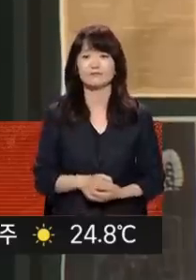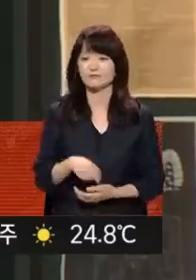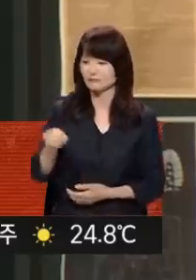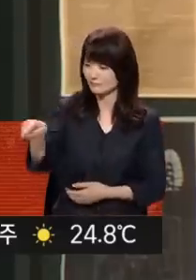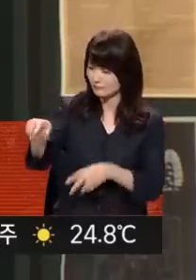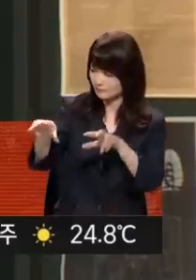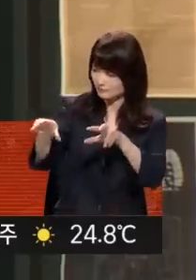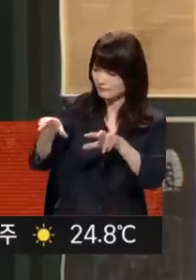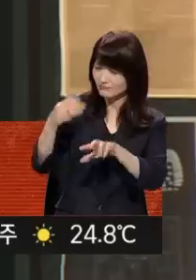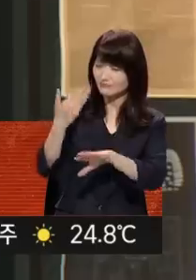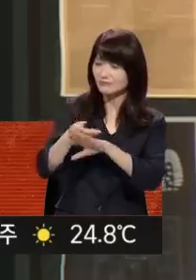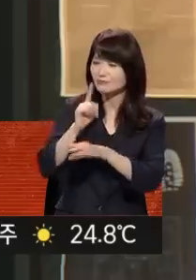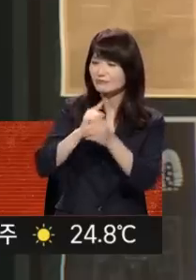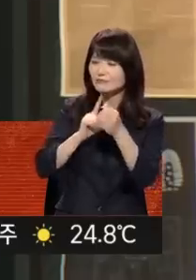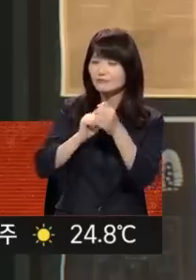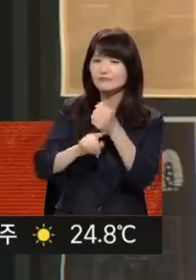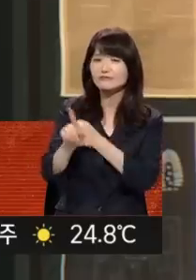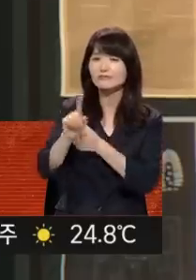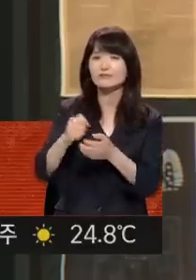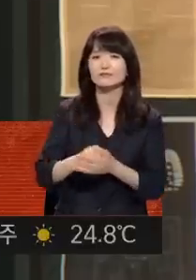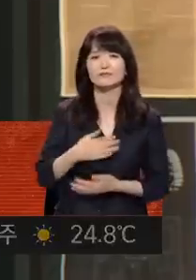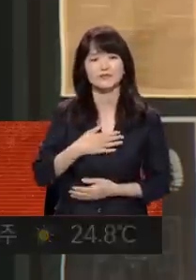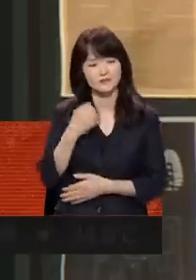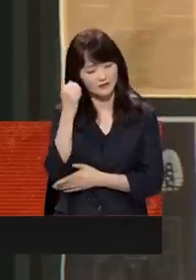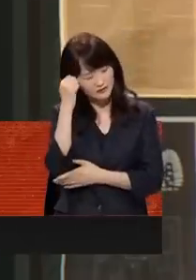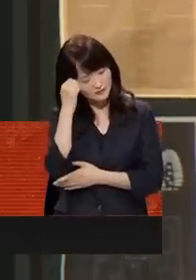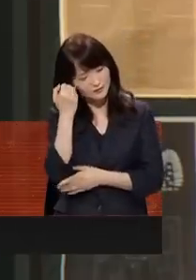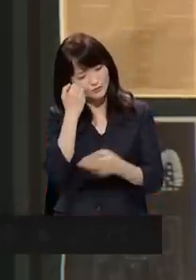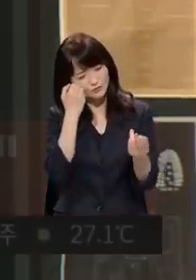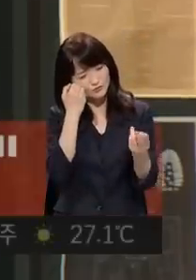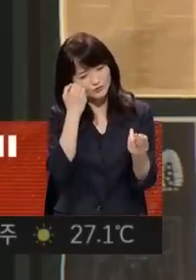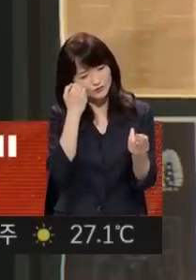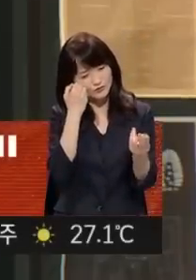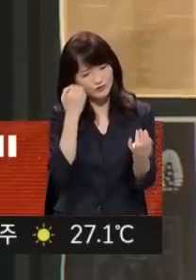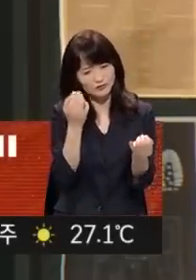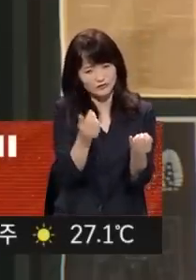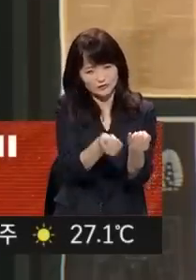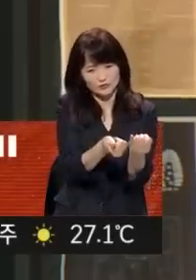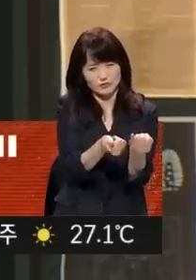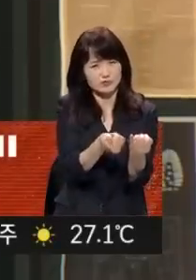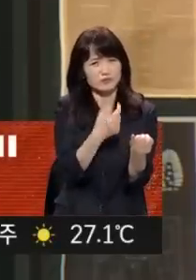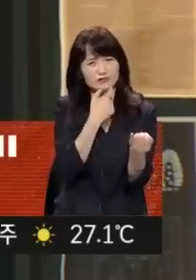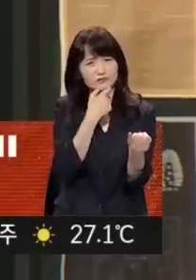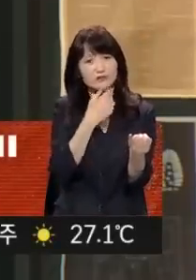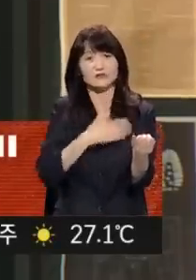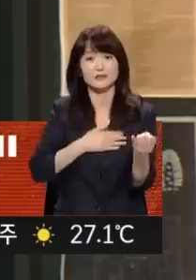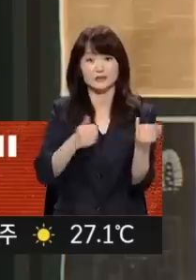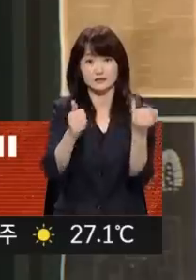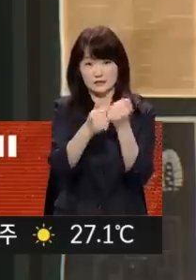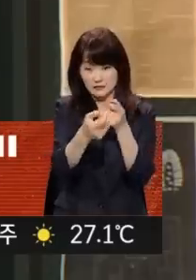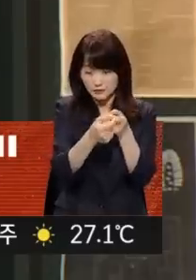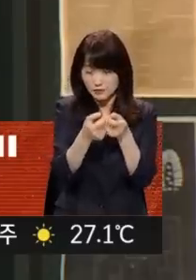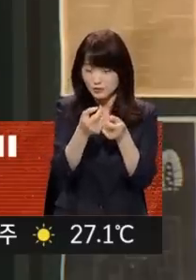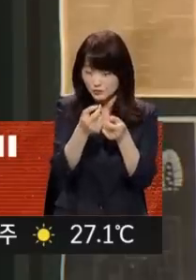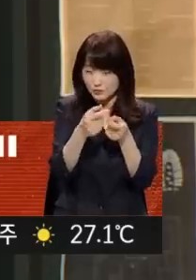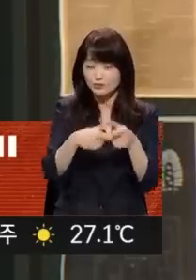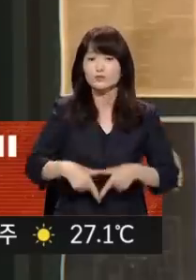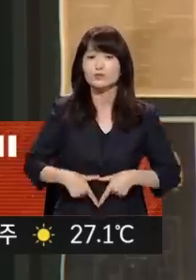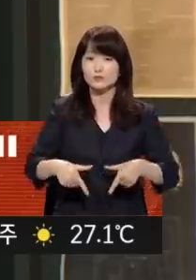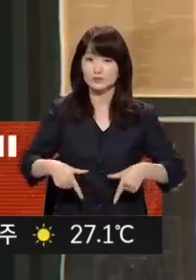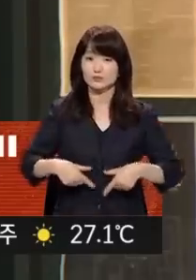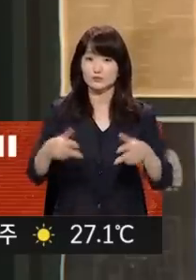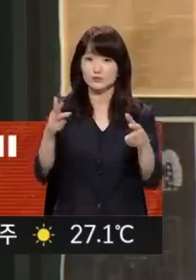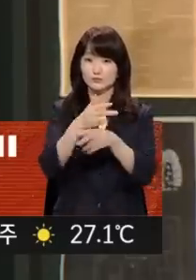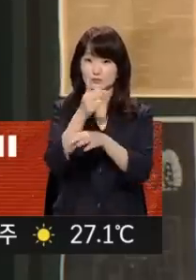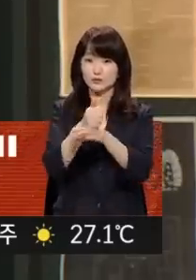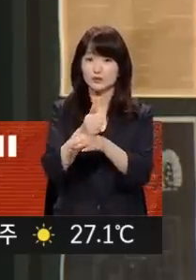이제 와서 딴소리야 나 잘 때 옆에 누구 있는 거 완전 싫어 물론 나도 결혼을 앞두고 있으니까 조금은 양보할게 주말에만 한방